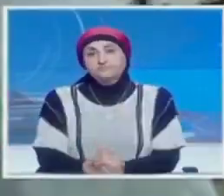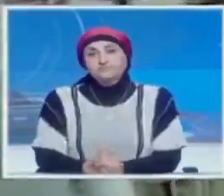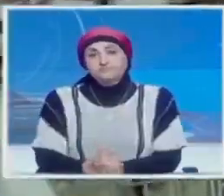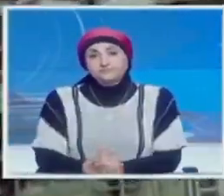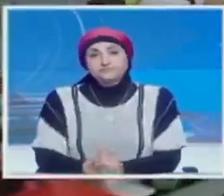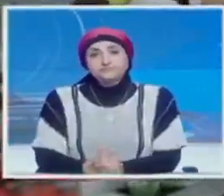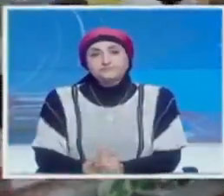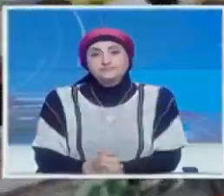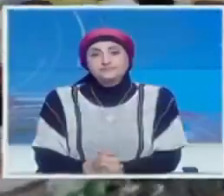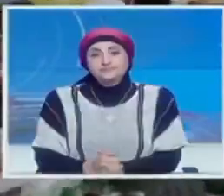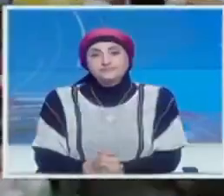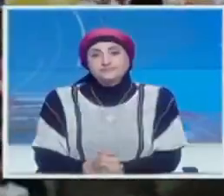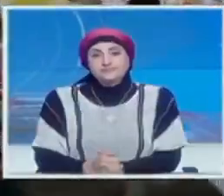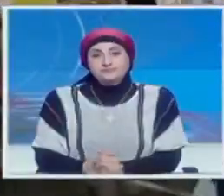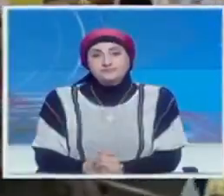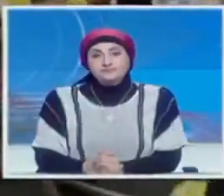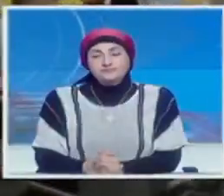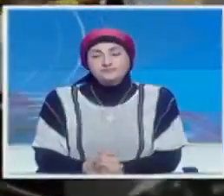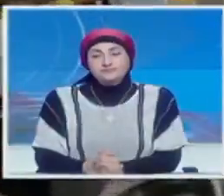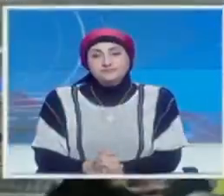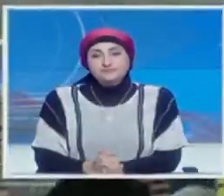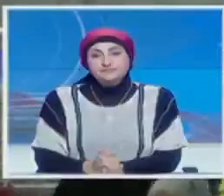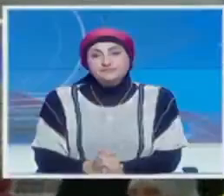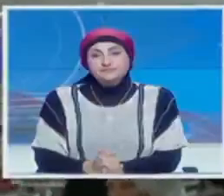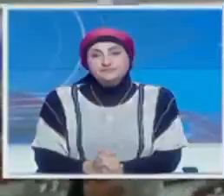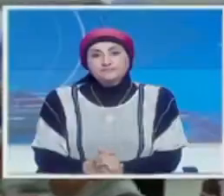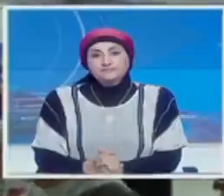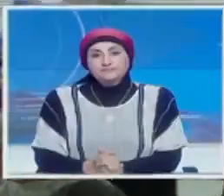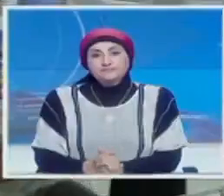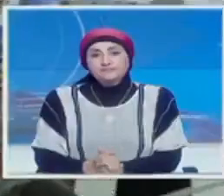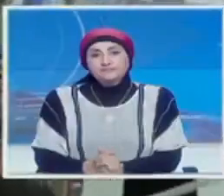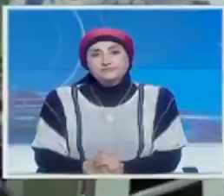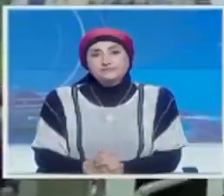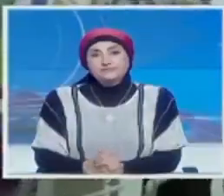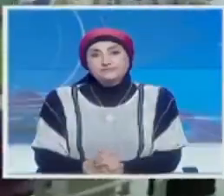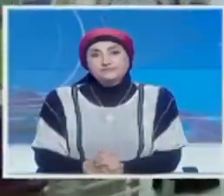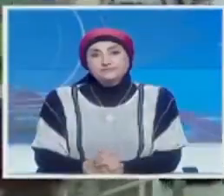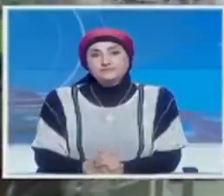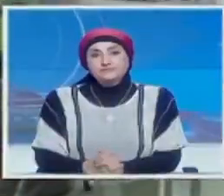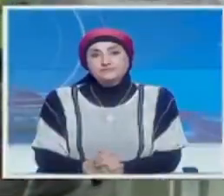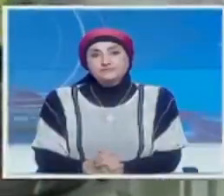تحتاجينا بتلاقينا دايما هنا شرطة وشعب.